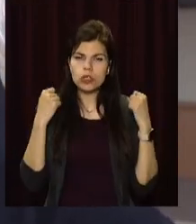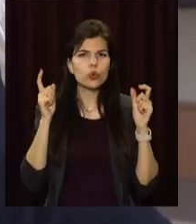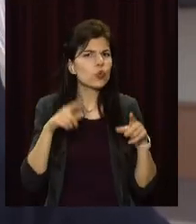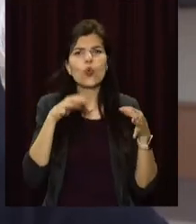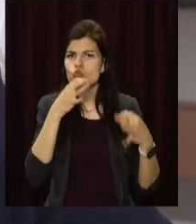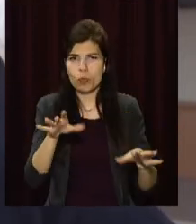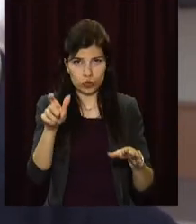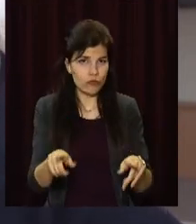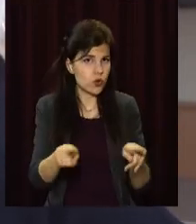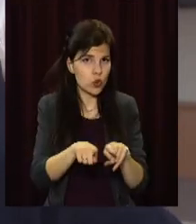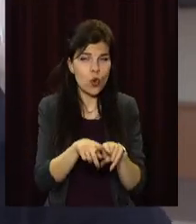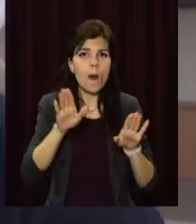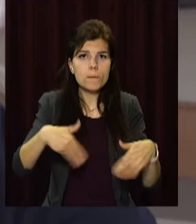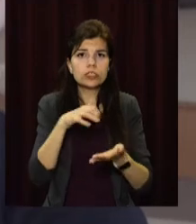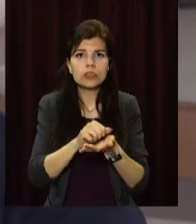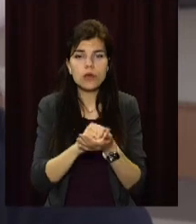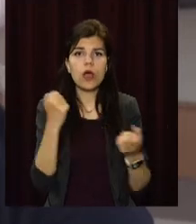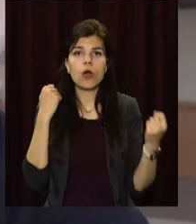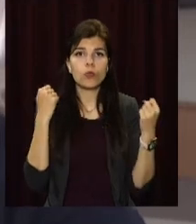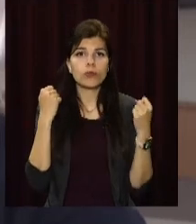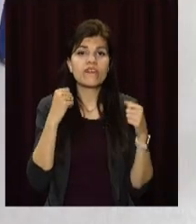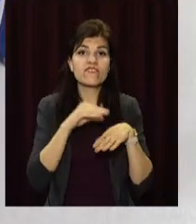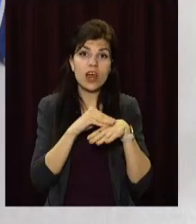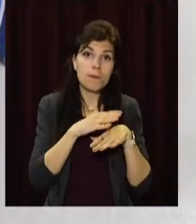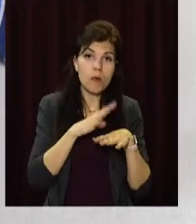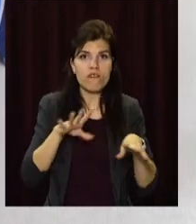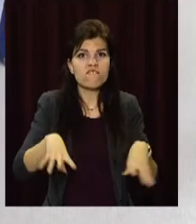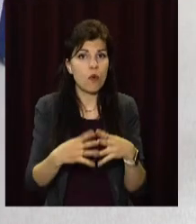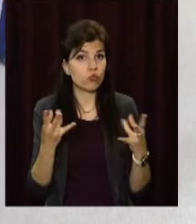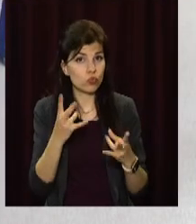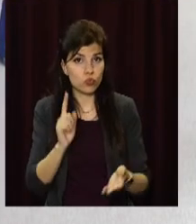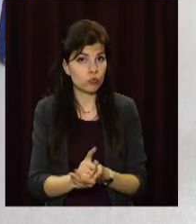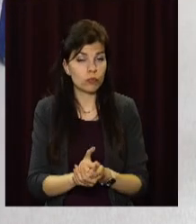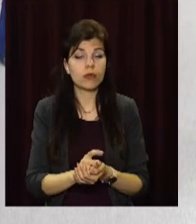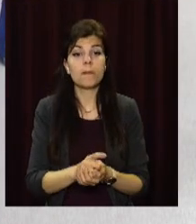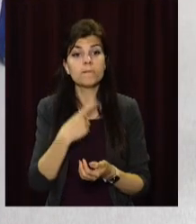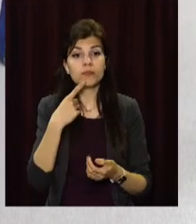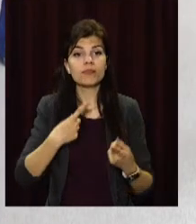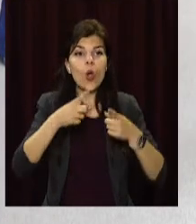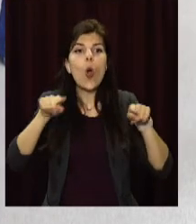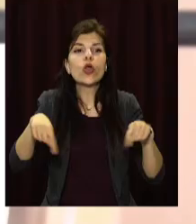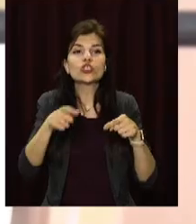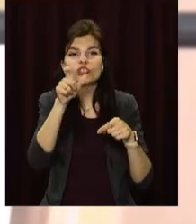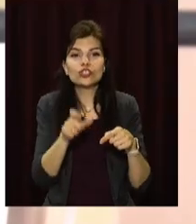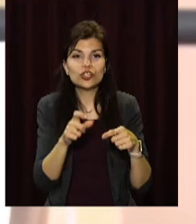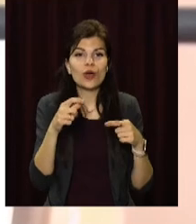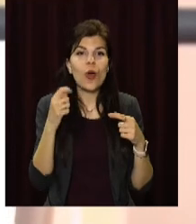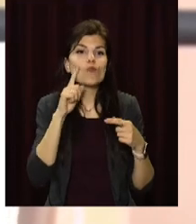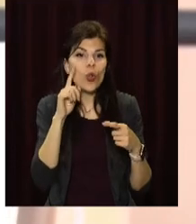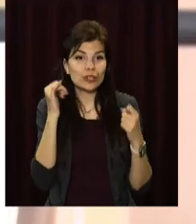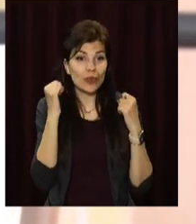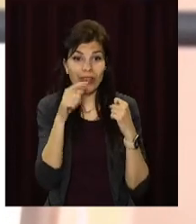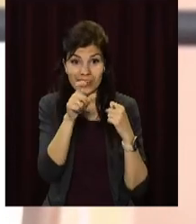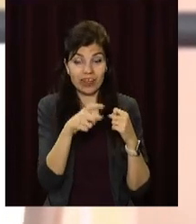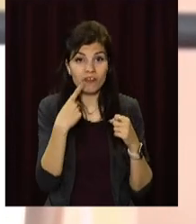любого чоловіка, після заняття фізичними упражненнями. Організатор форуму – управління молоді та спорту Кам'янського. Там